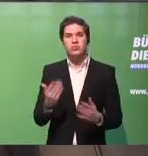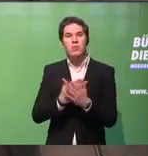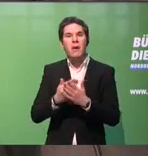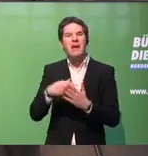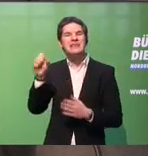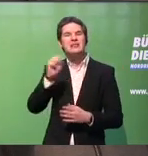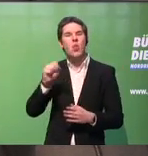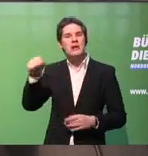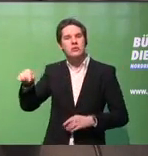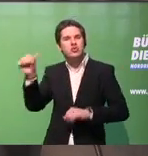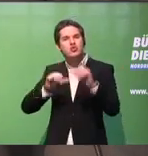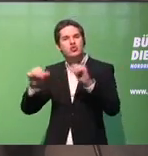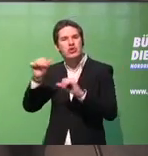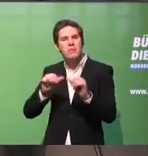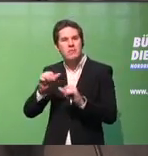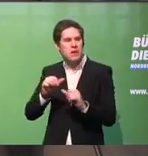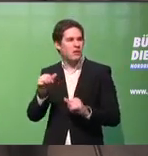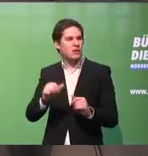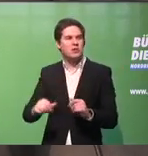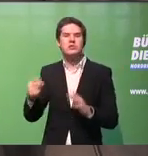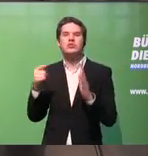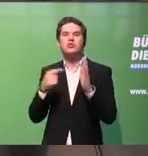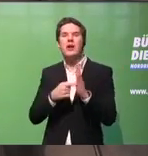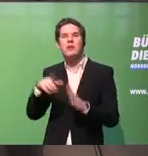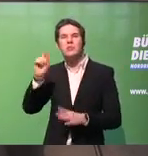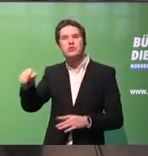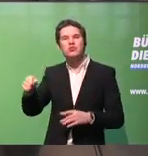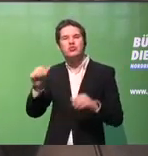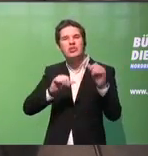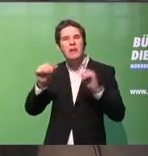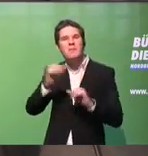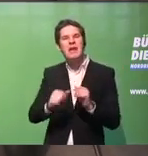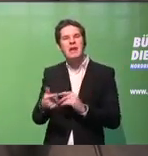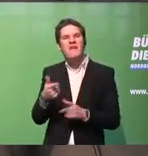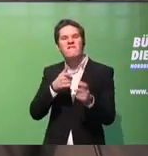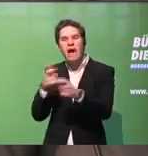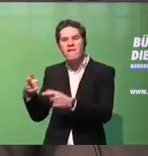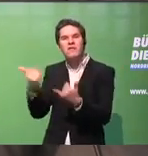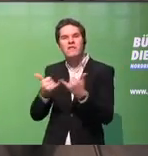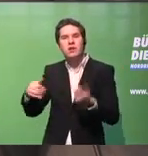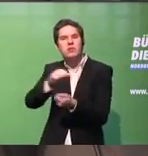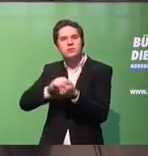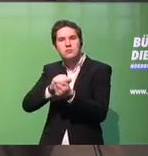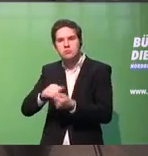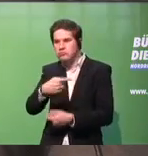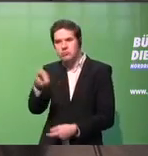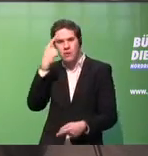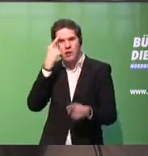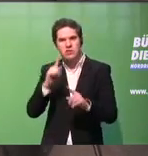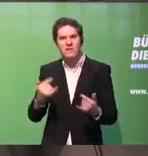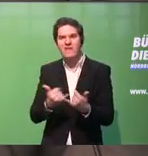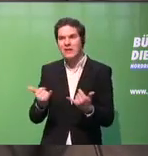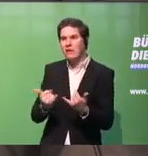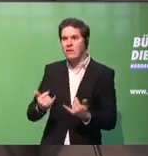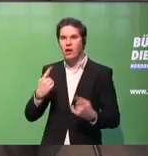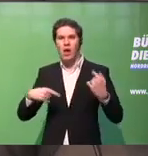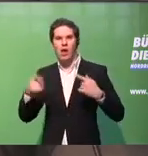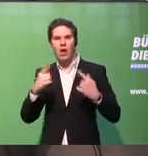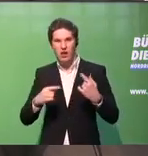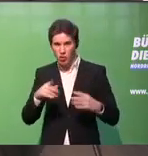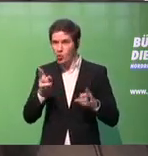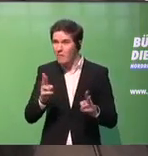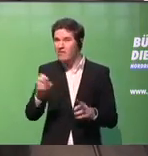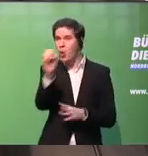Chemiewaffen sich keine Lösung dafür gefunden hat, wo die denn jetzt nun vernichtet werden können. Eine Europäische Union, wie ich sie mir wünsche und wie ich sie vorstelle, hätte